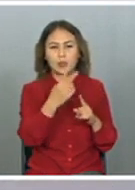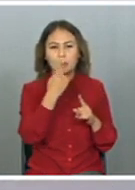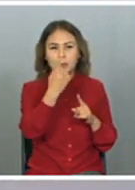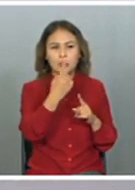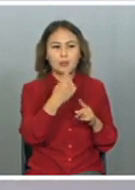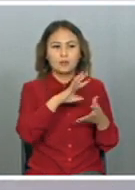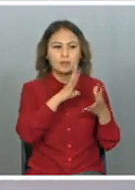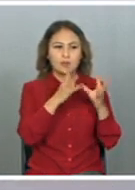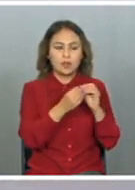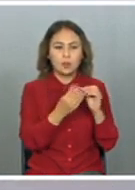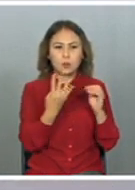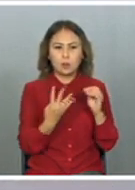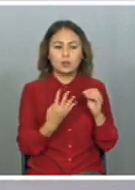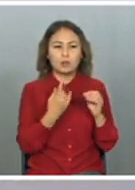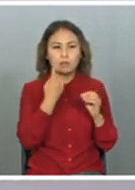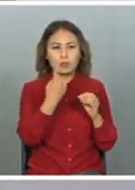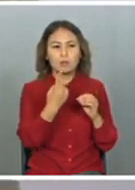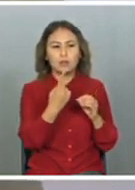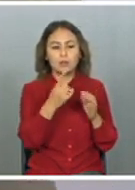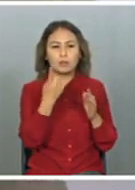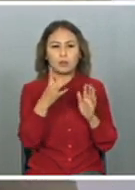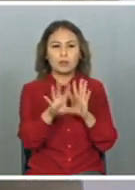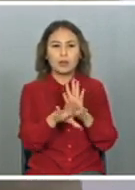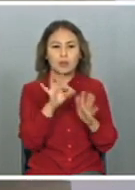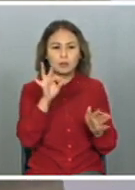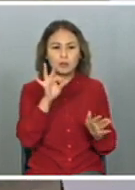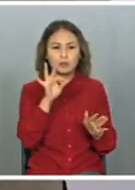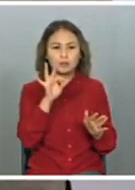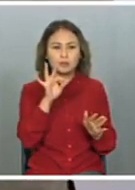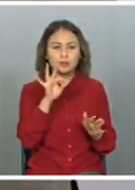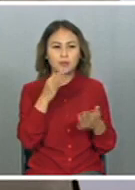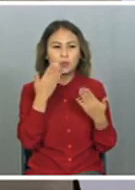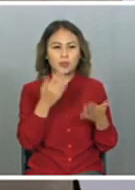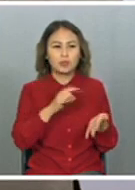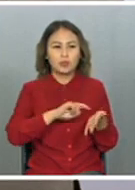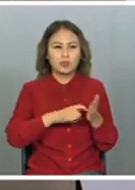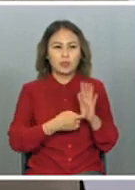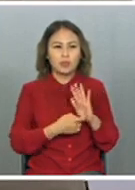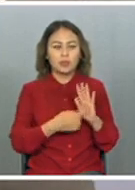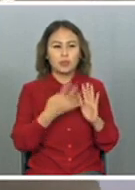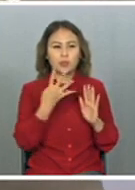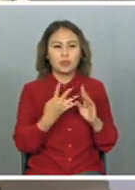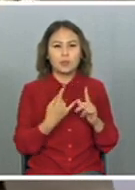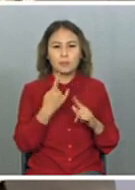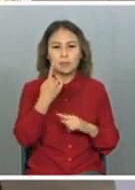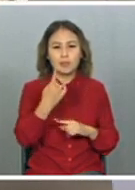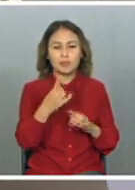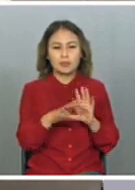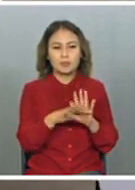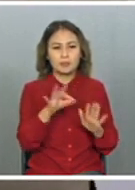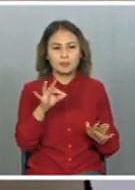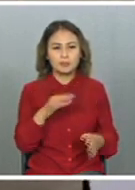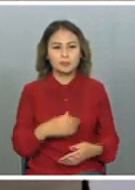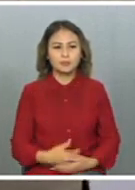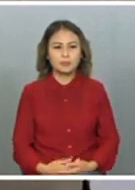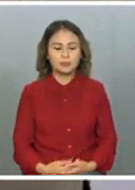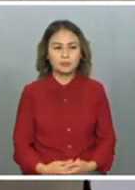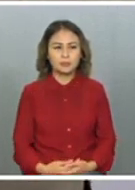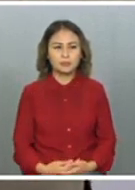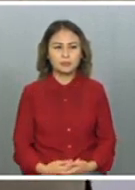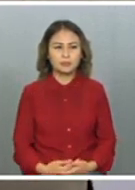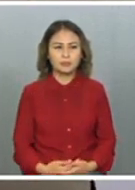Демек, сол 4 бөліктің біреуін аламын деген сөз. Мына нүкте бізде 4'ten 1'ді беріп тұр.